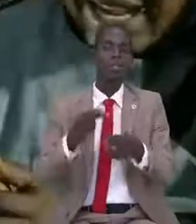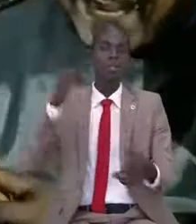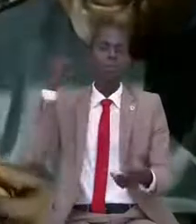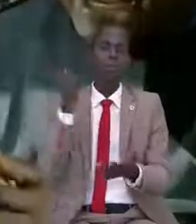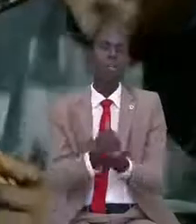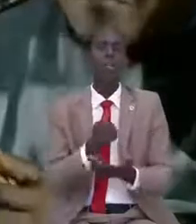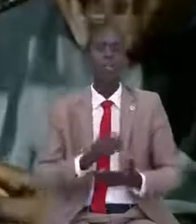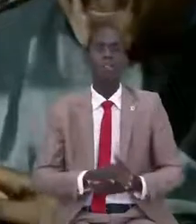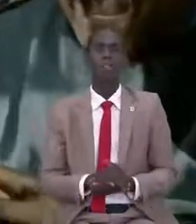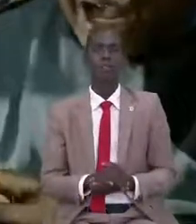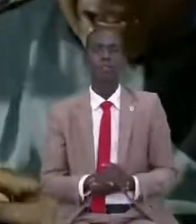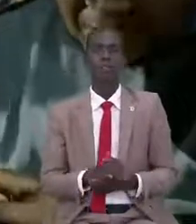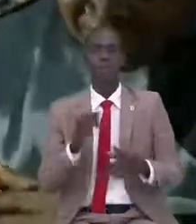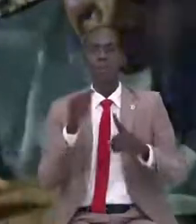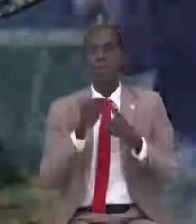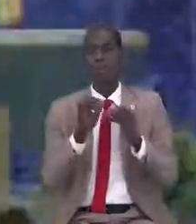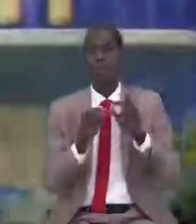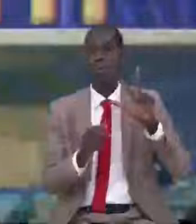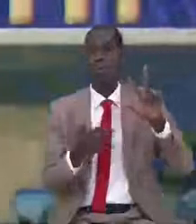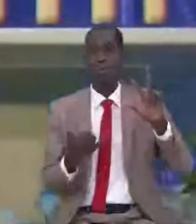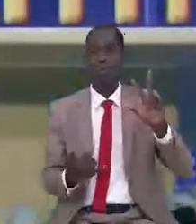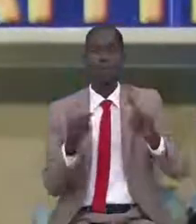nom de Jésus-Christ.